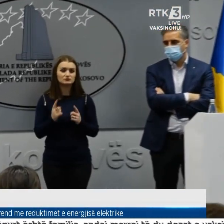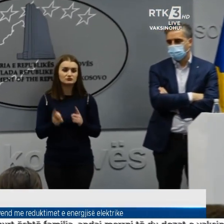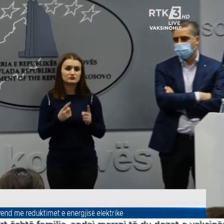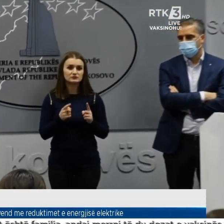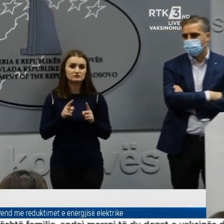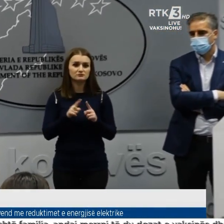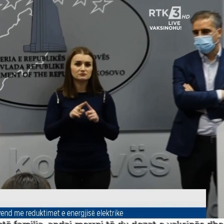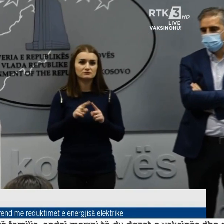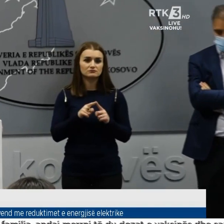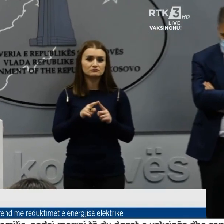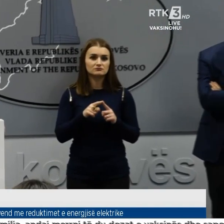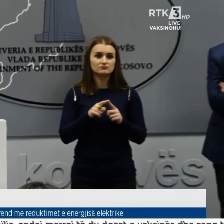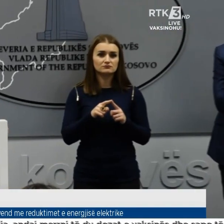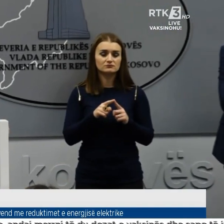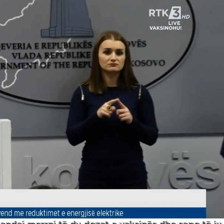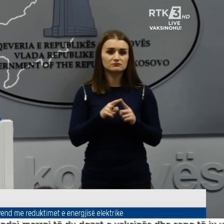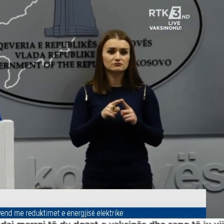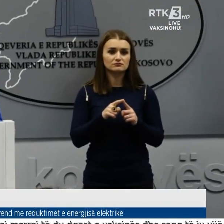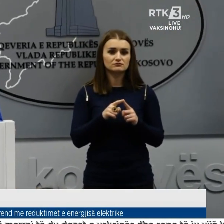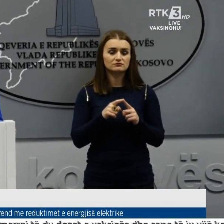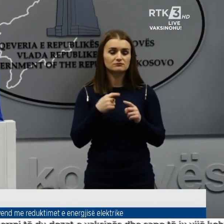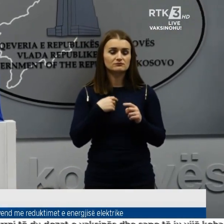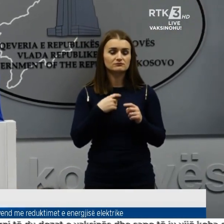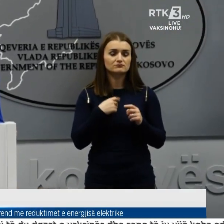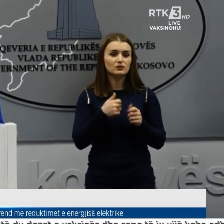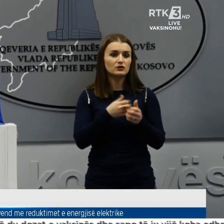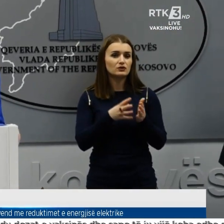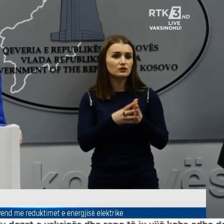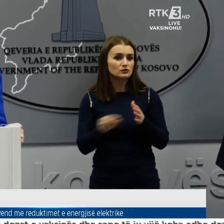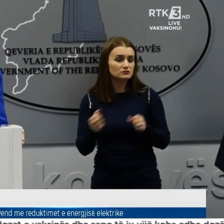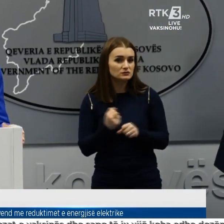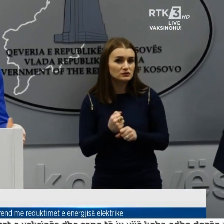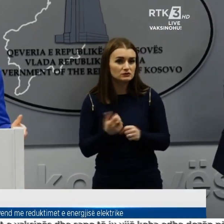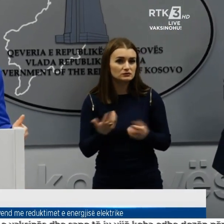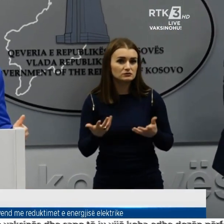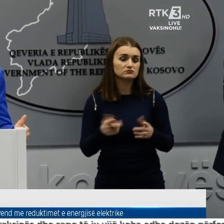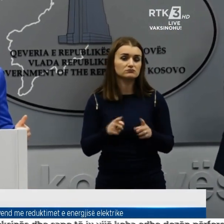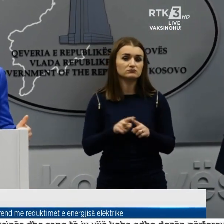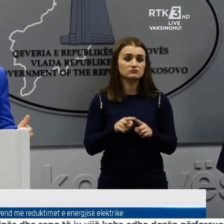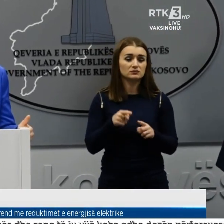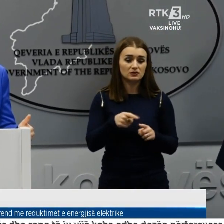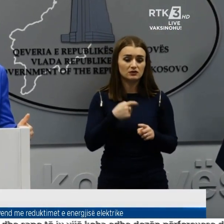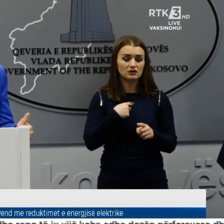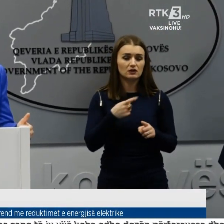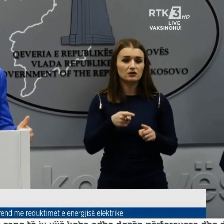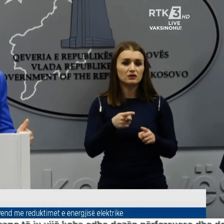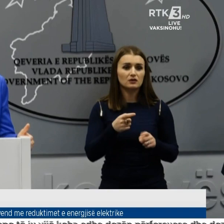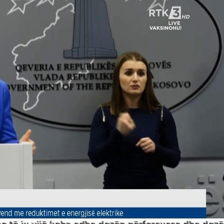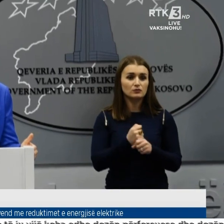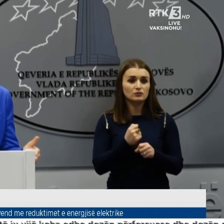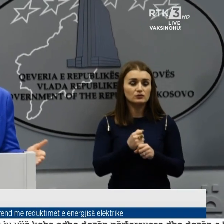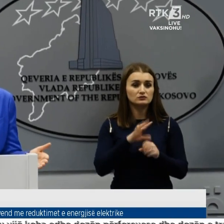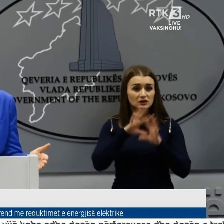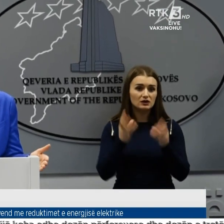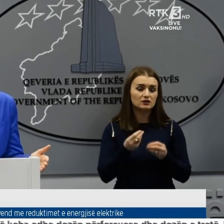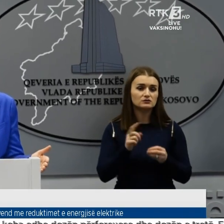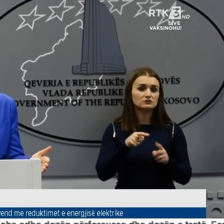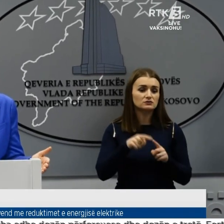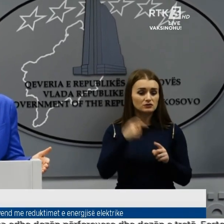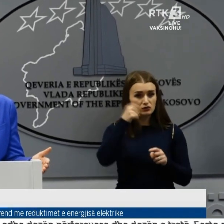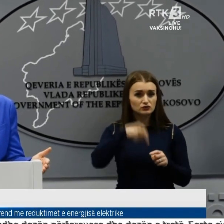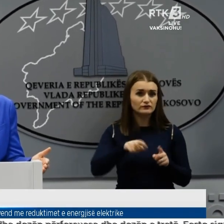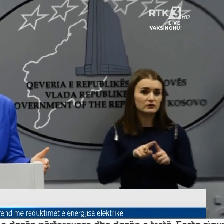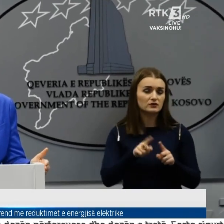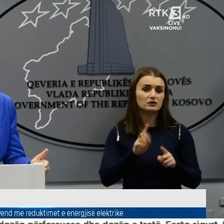termoelektronat. Fatkeqësisht, nuk është bërë mjaftushëm, po kjo nuk është vetëm në Kosovë, po edhe në rajonin